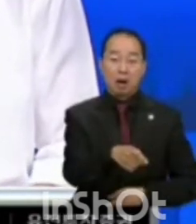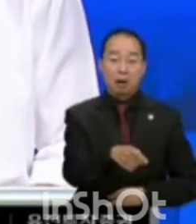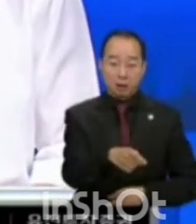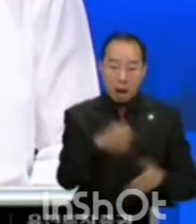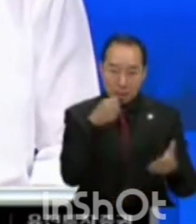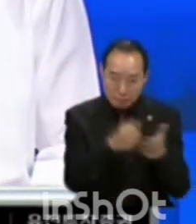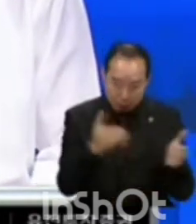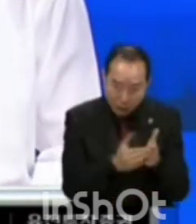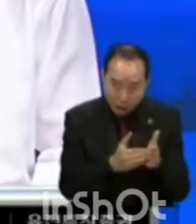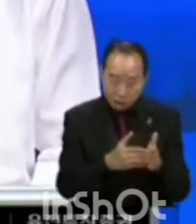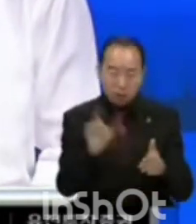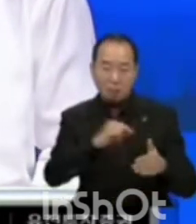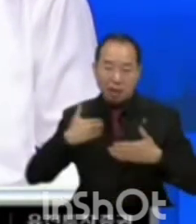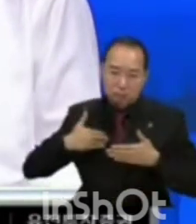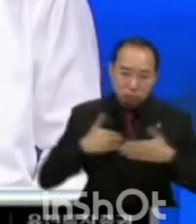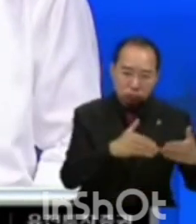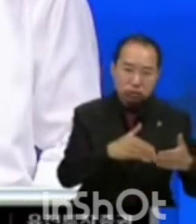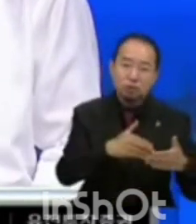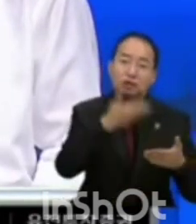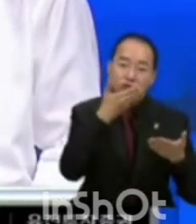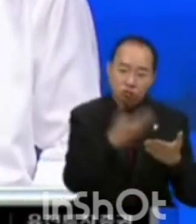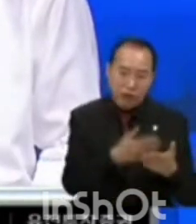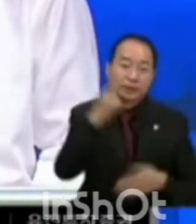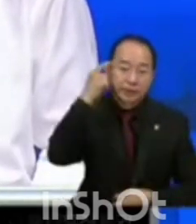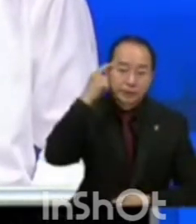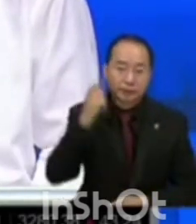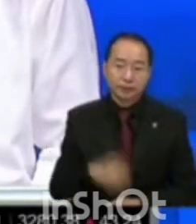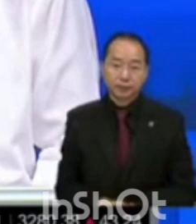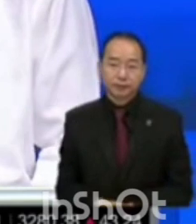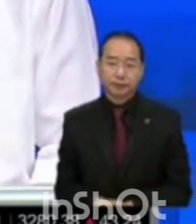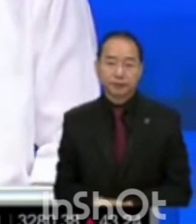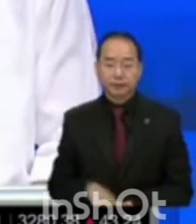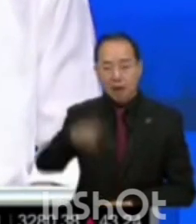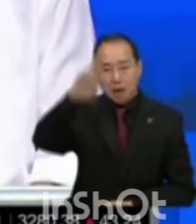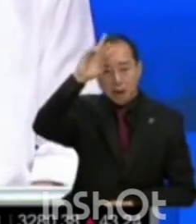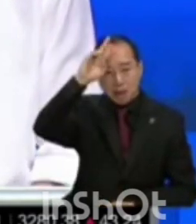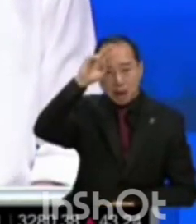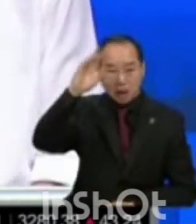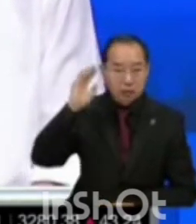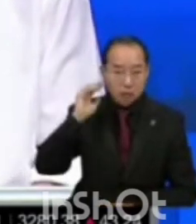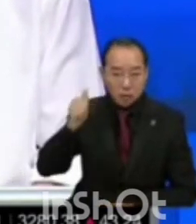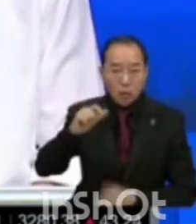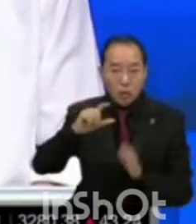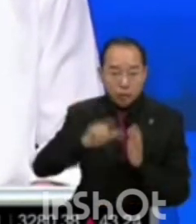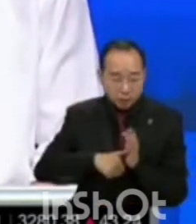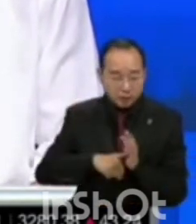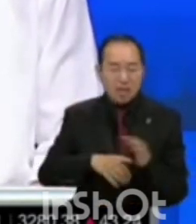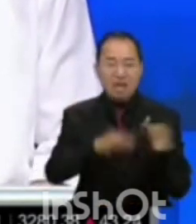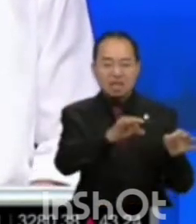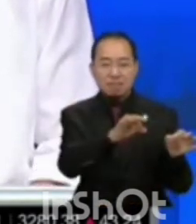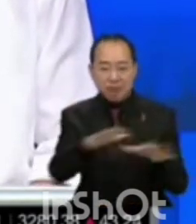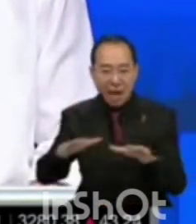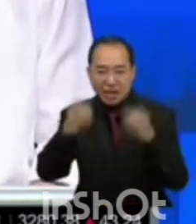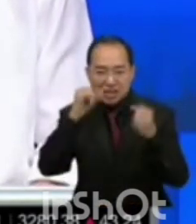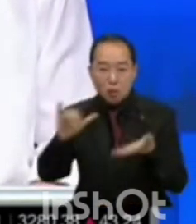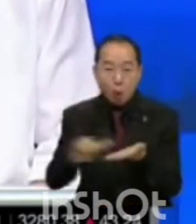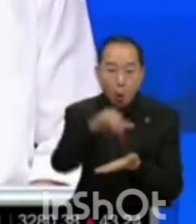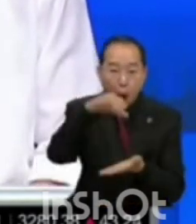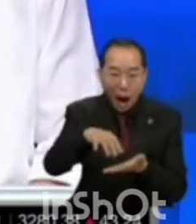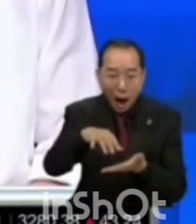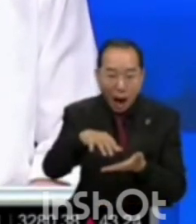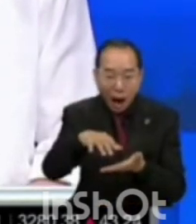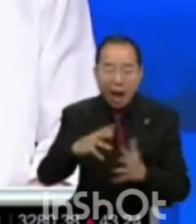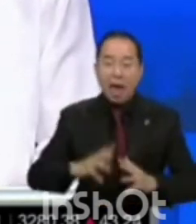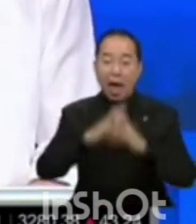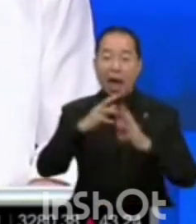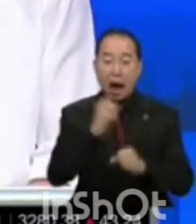있게 추진하는 게 필요하다 이렇게 생각하고 있습니다. 네, 박근혜 정부가 김해 신공항 확충을 했을 때는 또 그걸